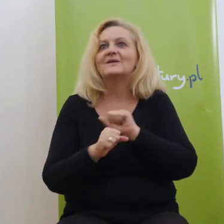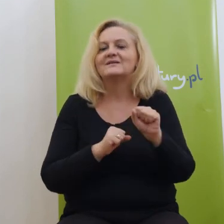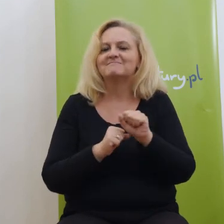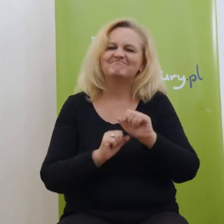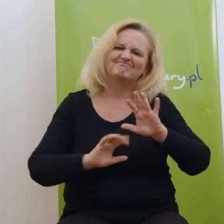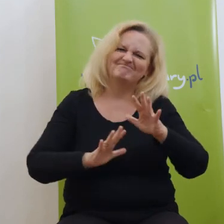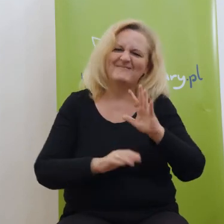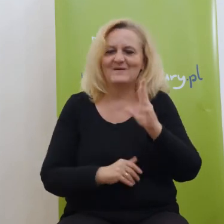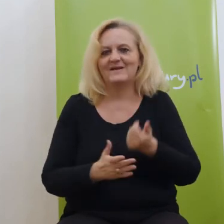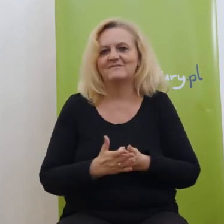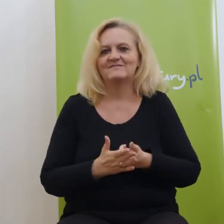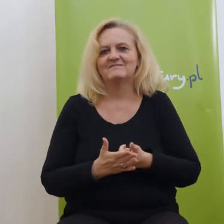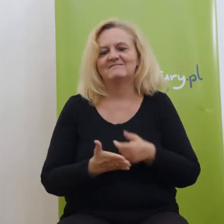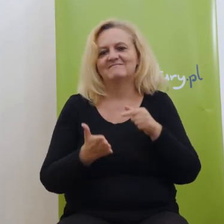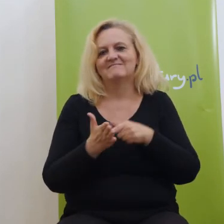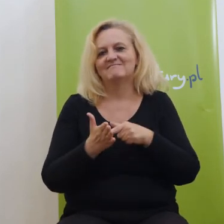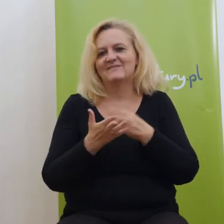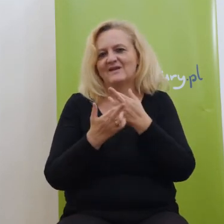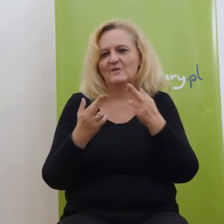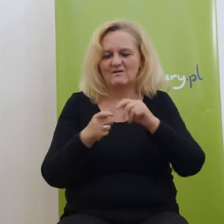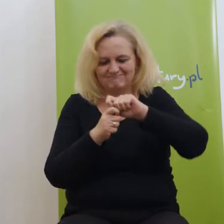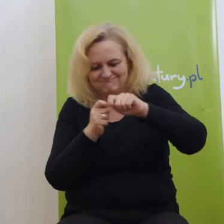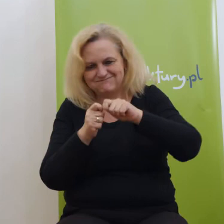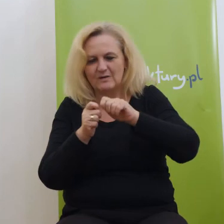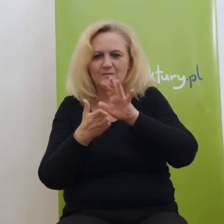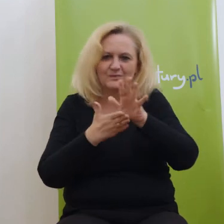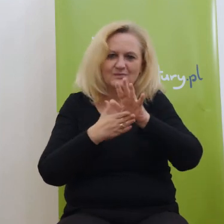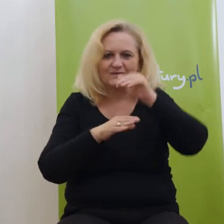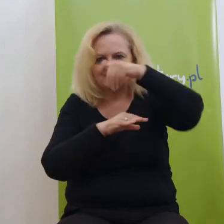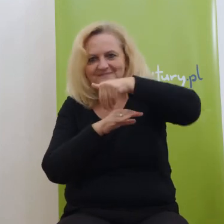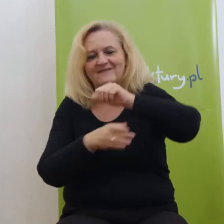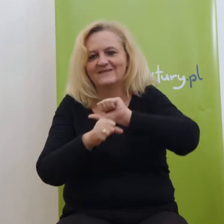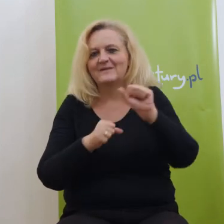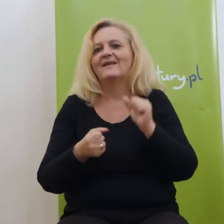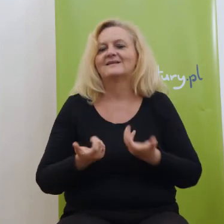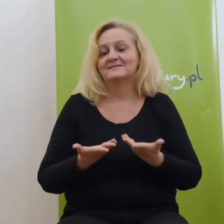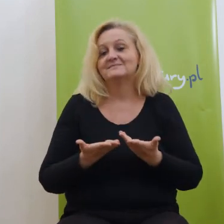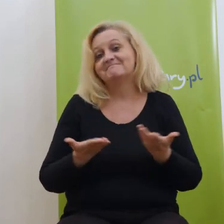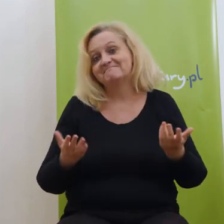niezbyt ładna, w której wychodzą różne supły i brudy i no i